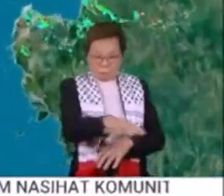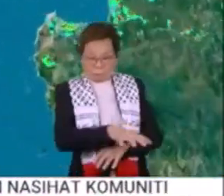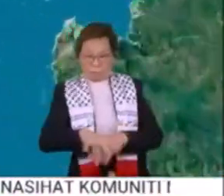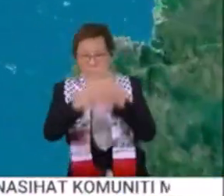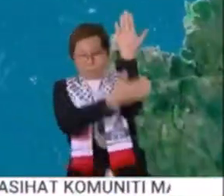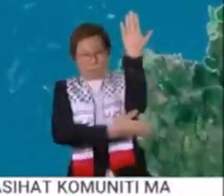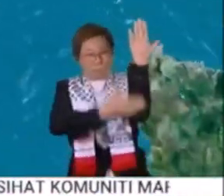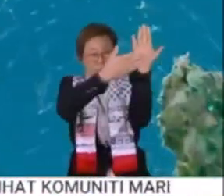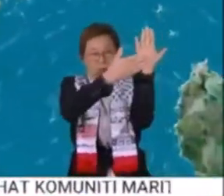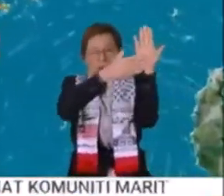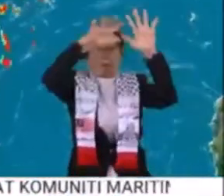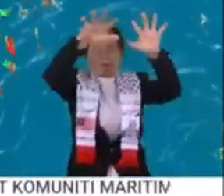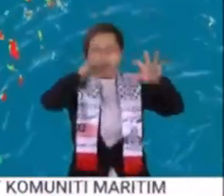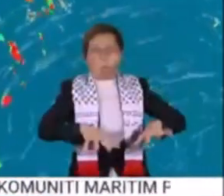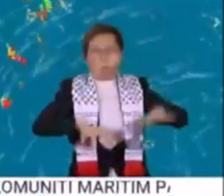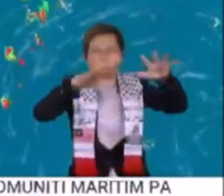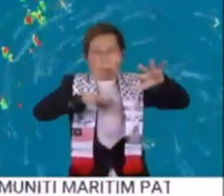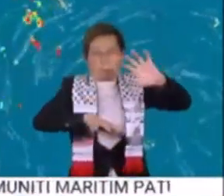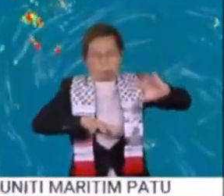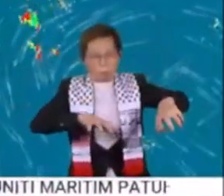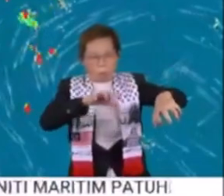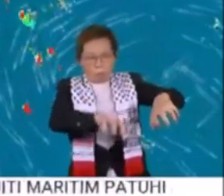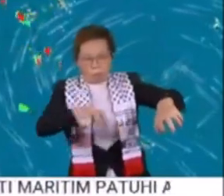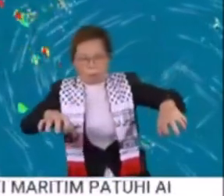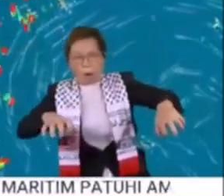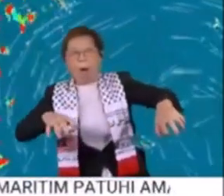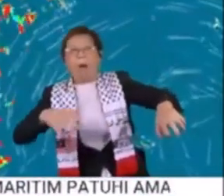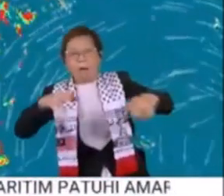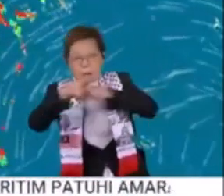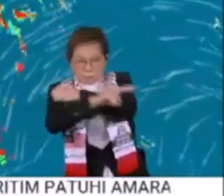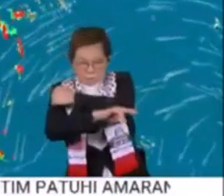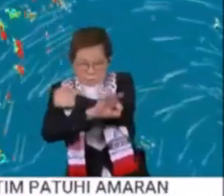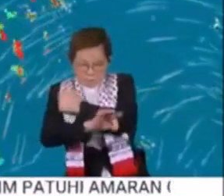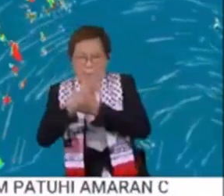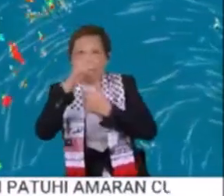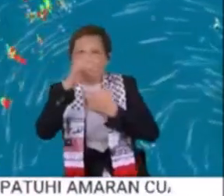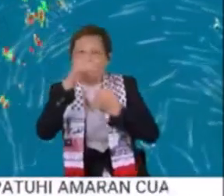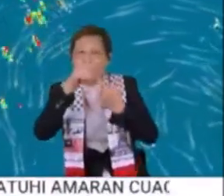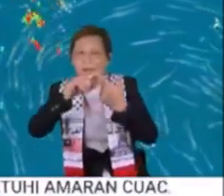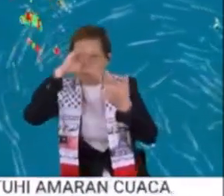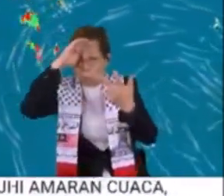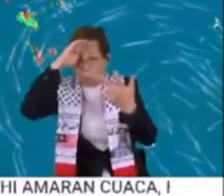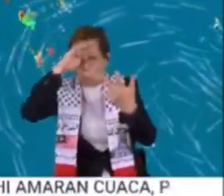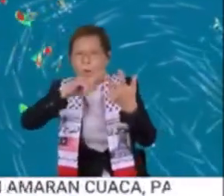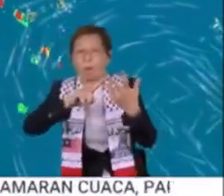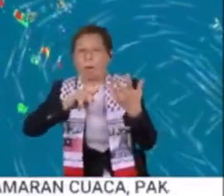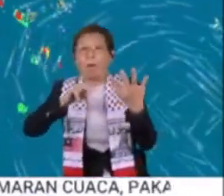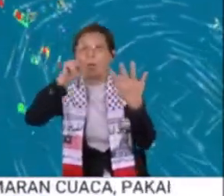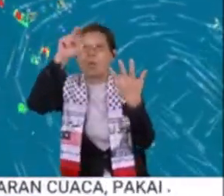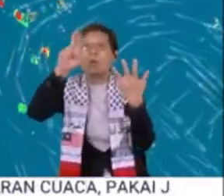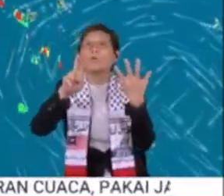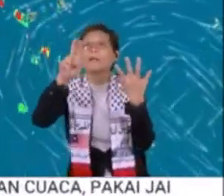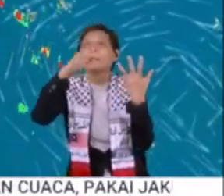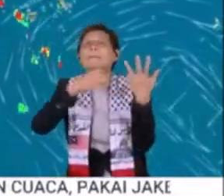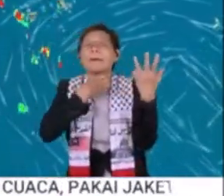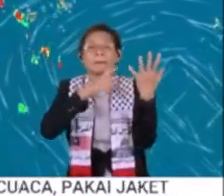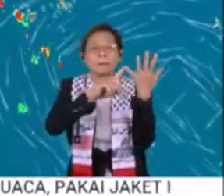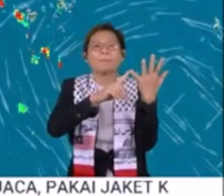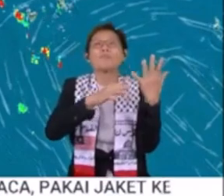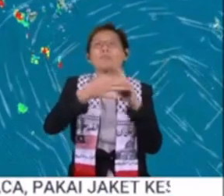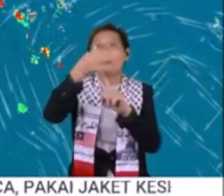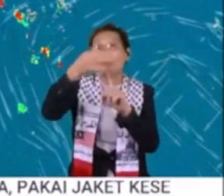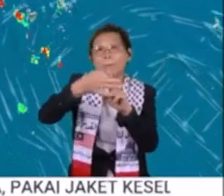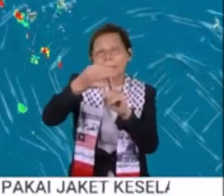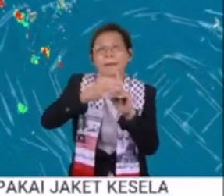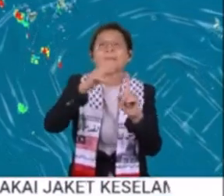sekitar semenanjung, keadaan cuaca hujan di beberapa kawasan dicerap sekitar Negeri Sembilan, Melaka, Johor, utara Negeri Perak, Negeri Pulau